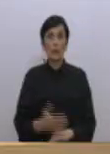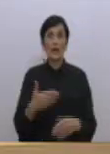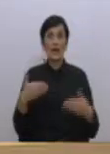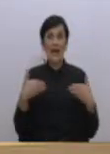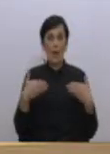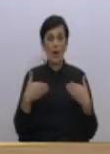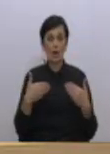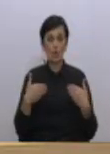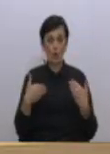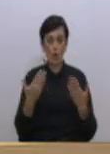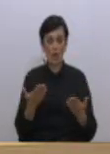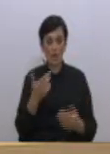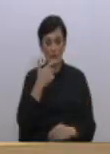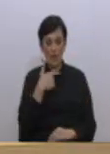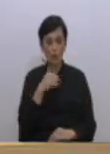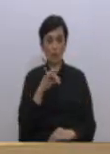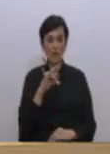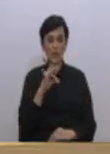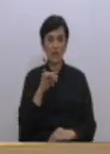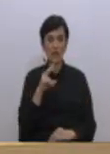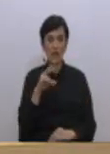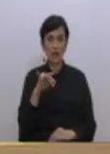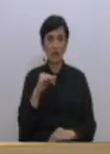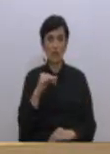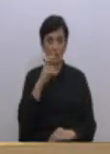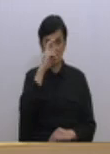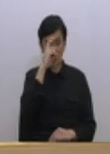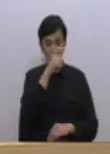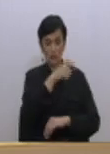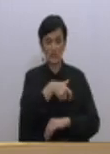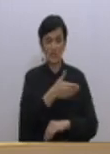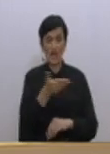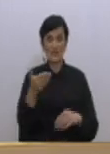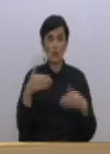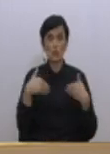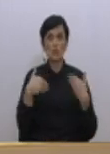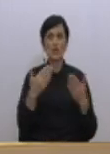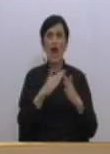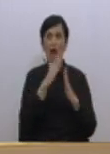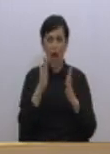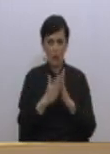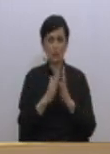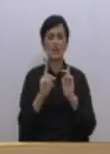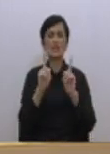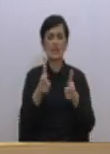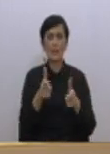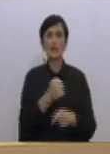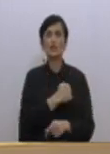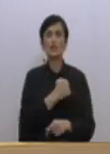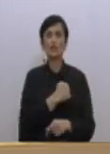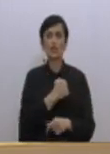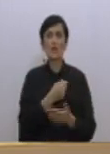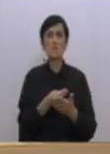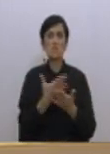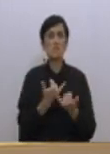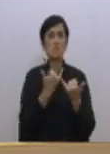გამარჯობა, მოგესალმებით ბატონო ირაკლი, მიესალმები მთავრობის წევრებს. Absolutorat getanxmebit ro jar chirdeba pativistsema